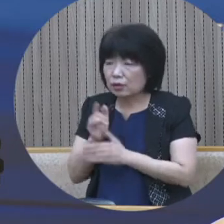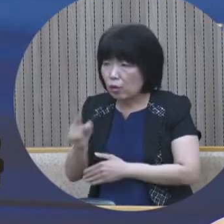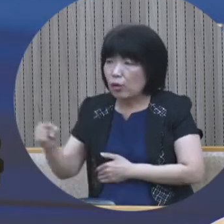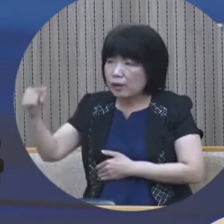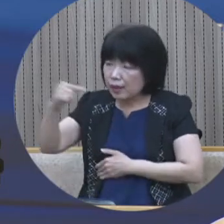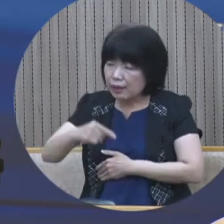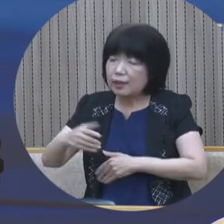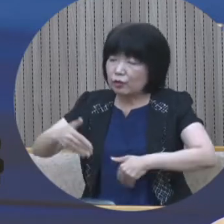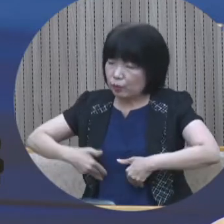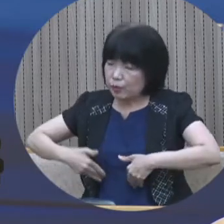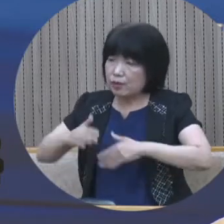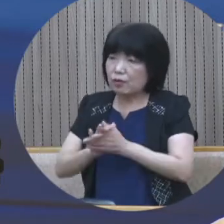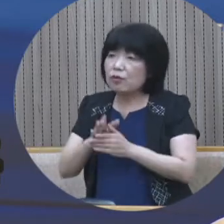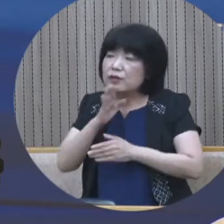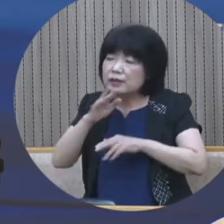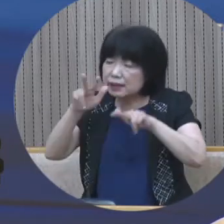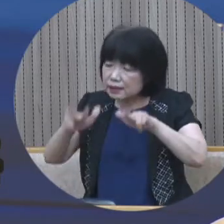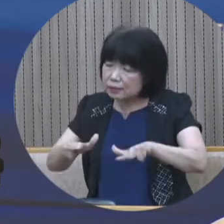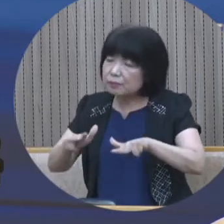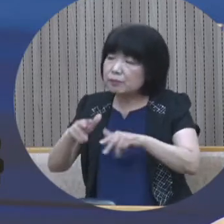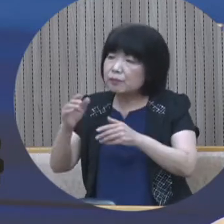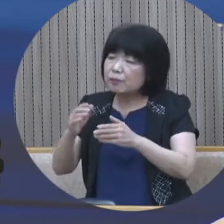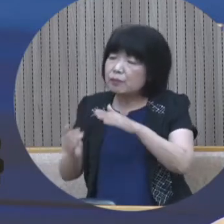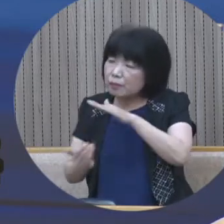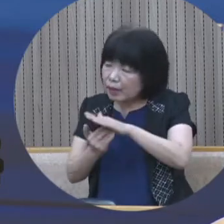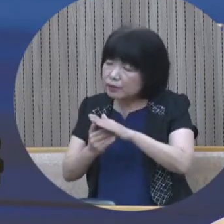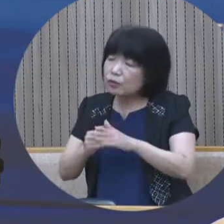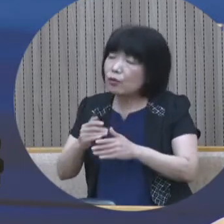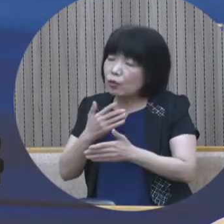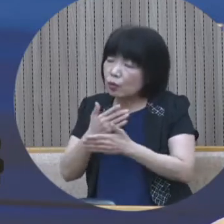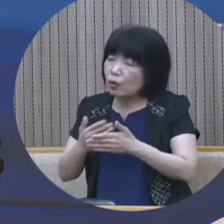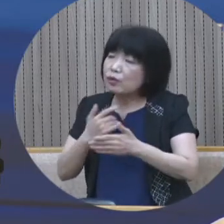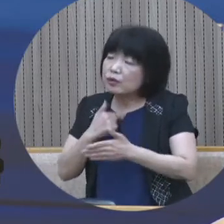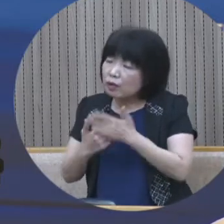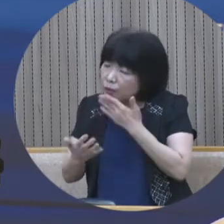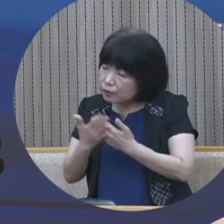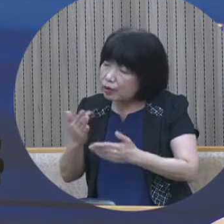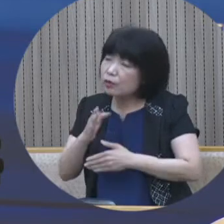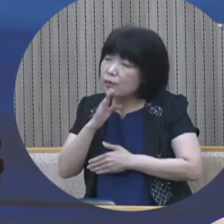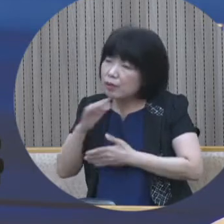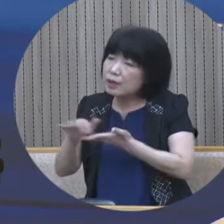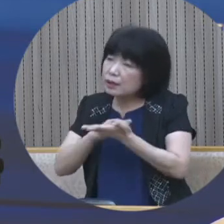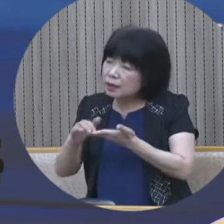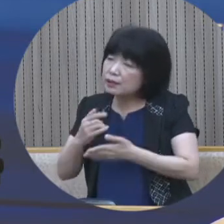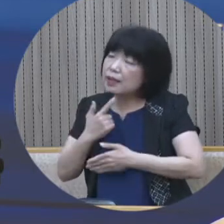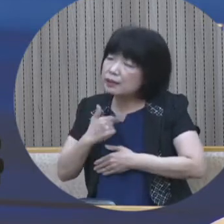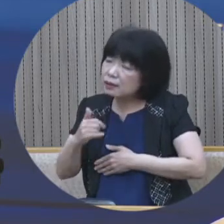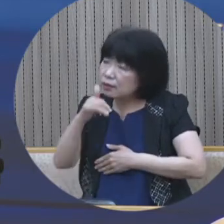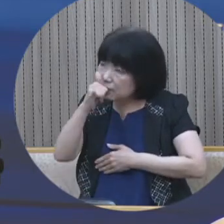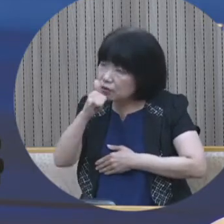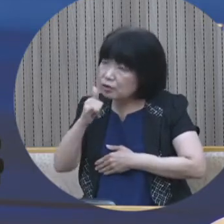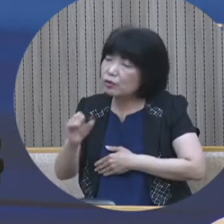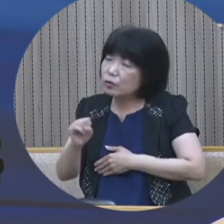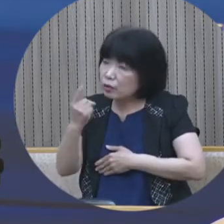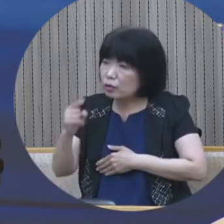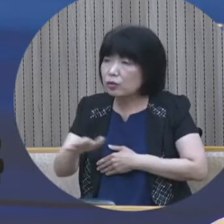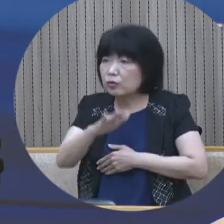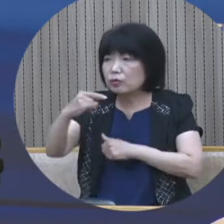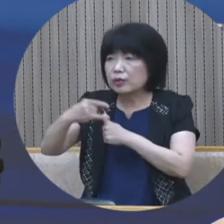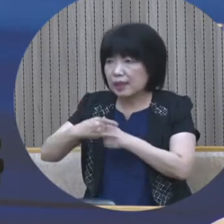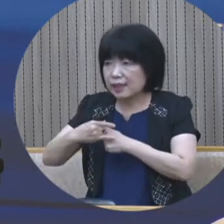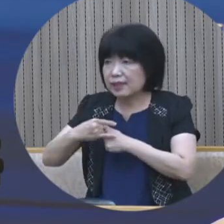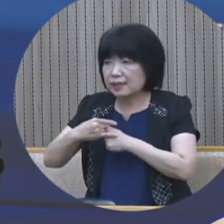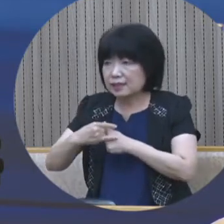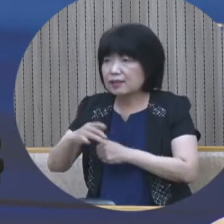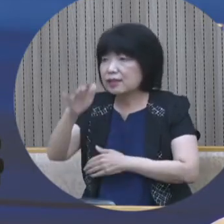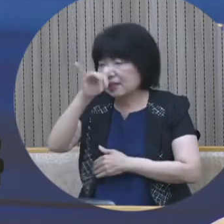객관적이기도 하고 현실적이기도 하고 경험적이기도 하고 계산적이기도 한 요인이